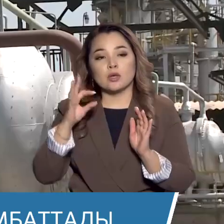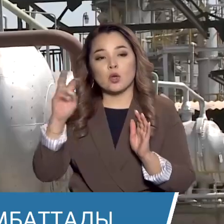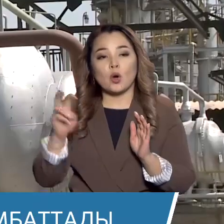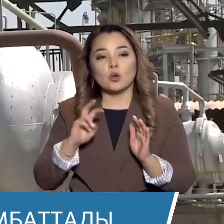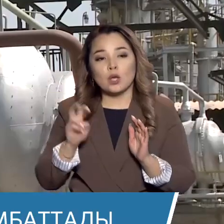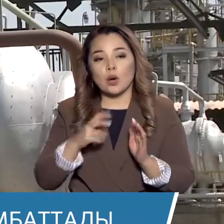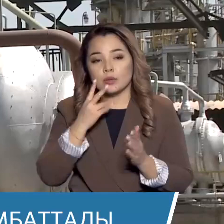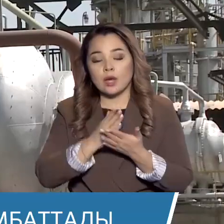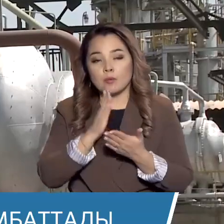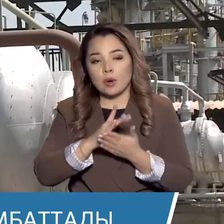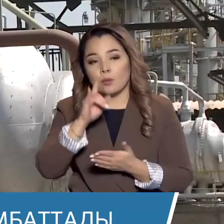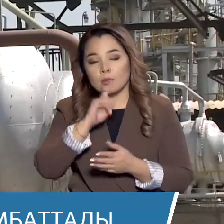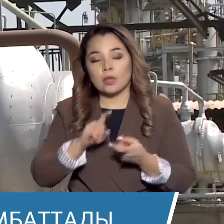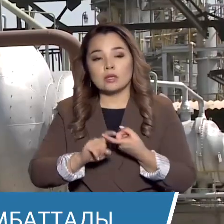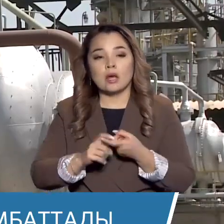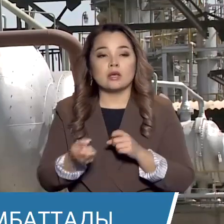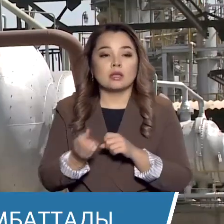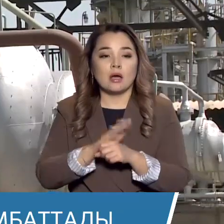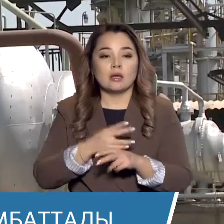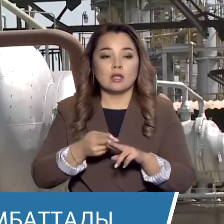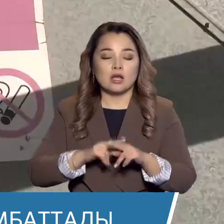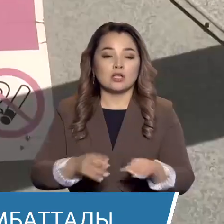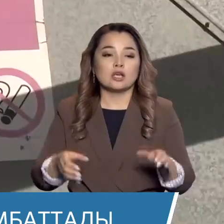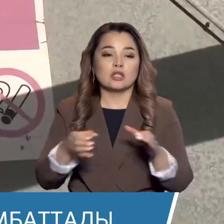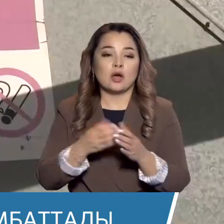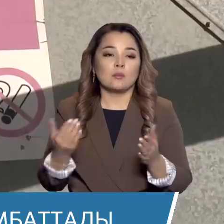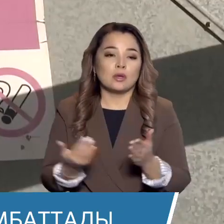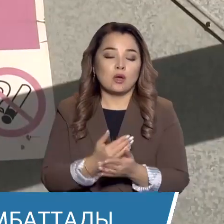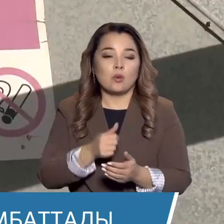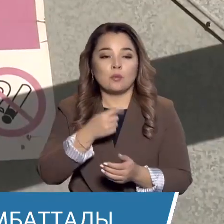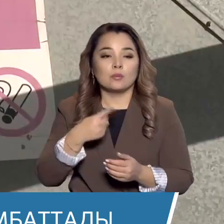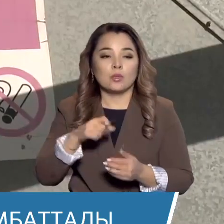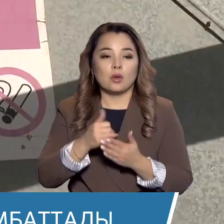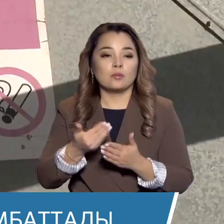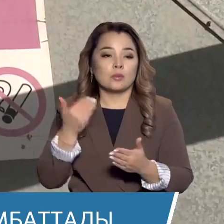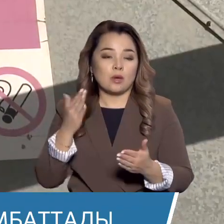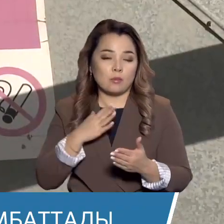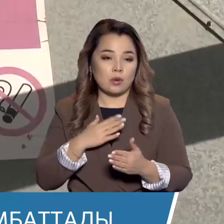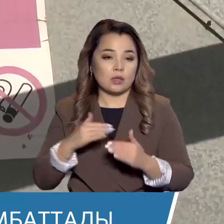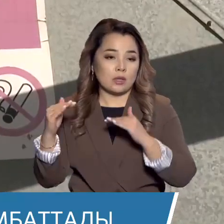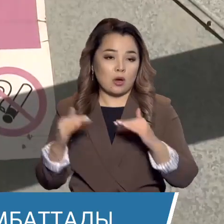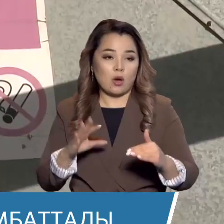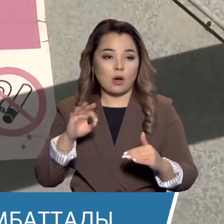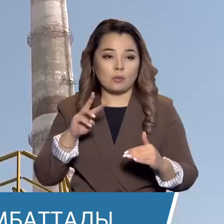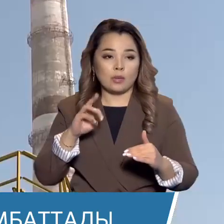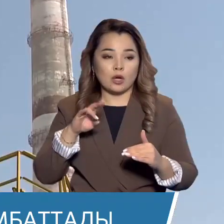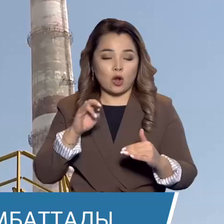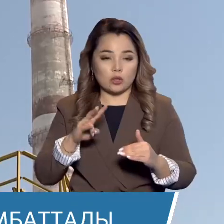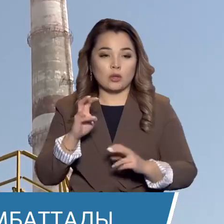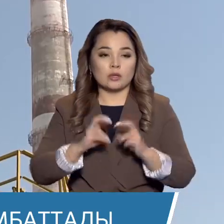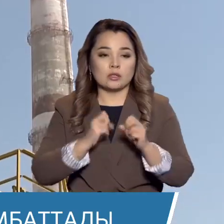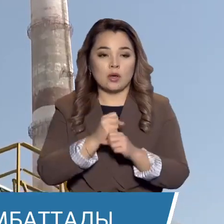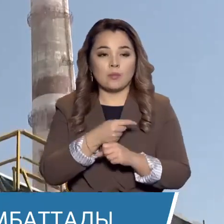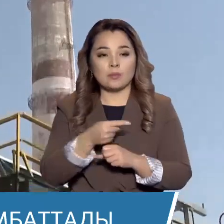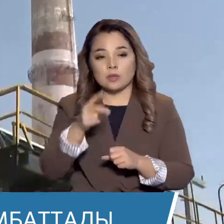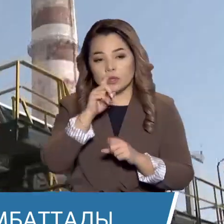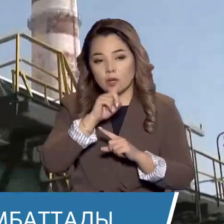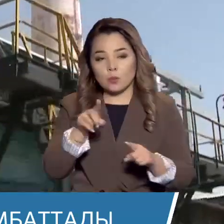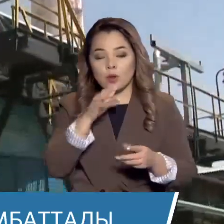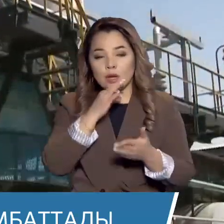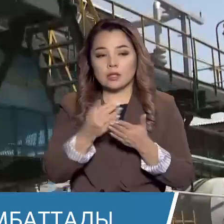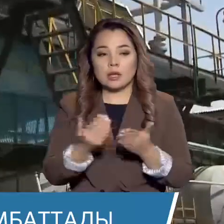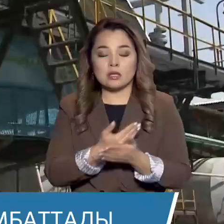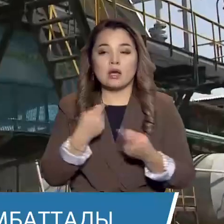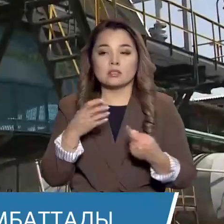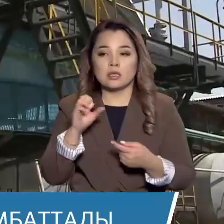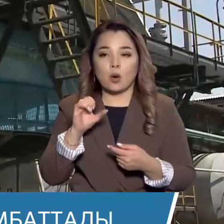Негізі мұнай коронавирустың жаңа штамына байланысты өткен аптада күрт арзандаған еді. Енді омикрон өндіріске кері әсер етпейді деген болжамдар және